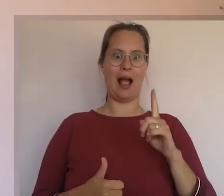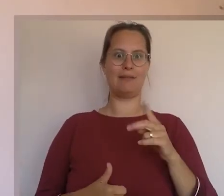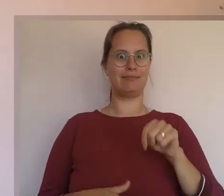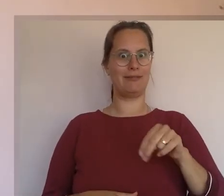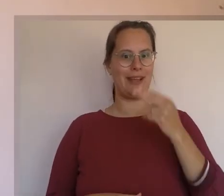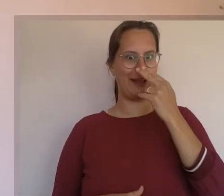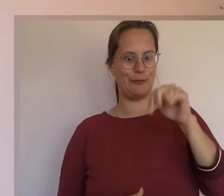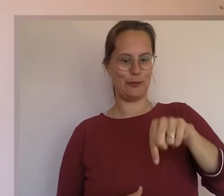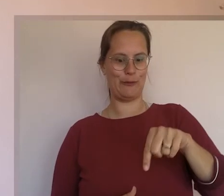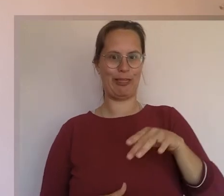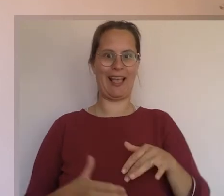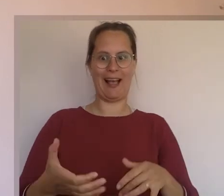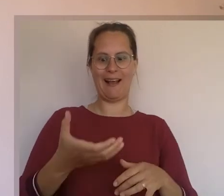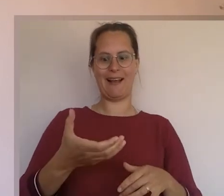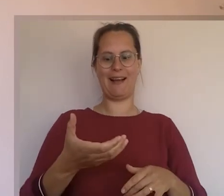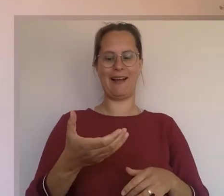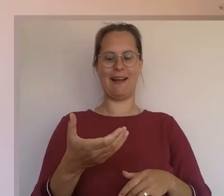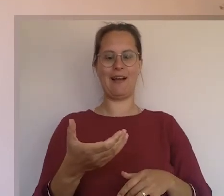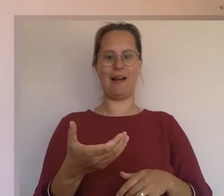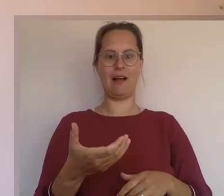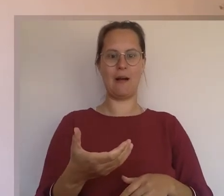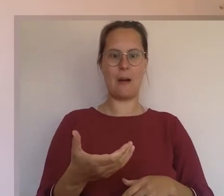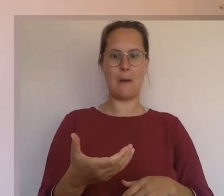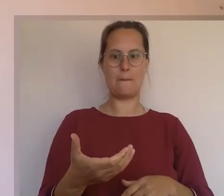Let op. Kijk of ze opneemt.